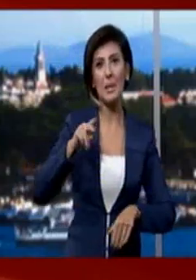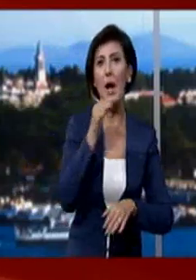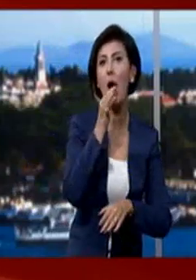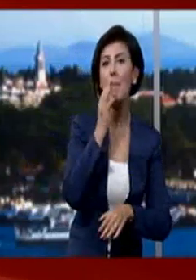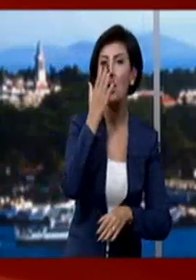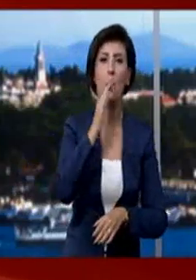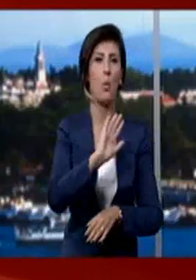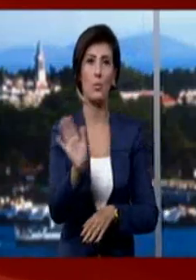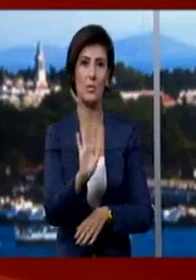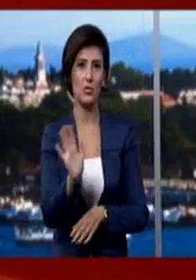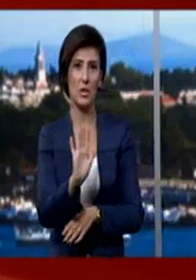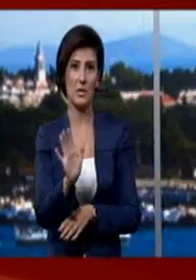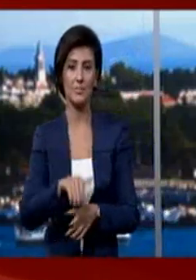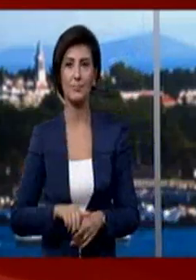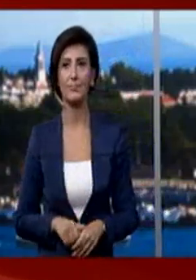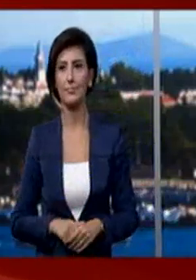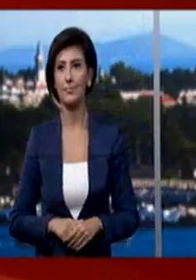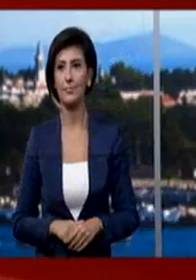yer verilemeyecek.